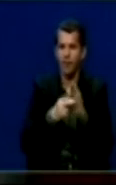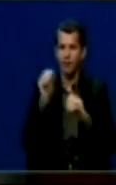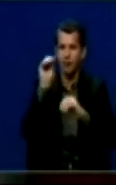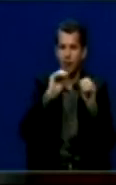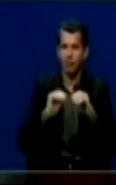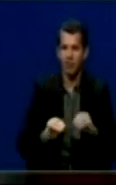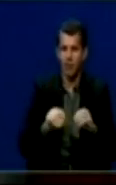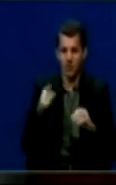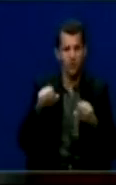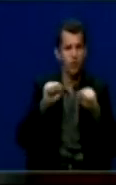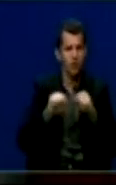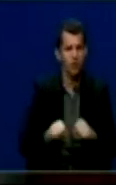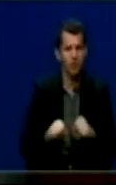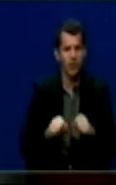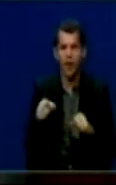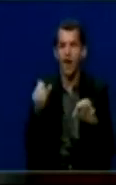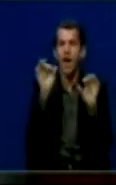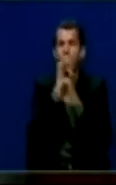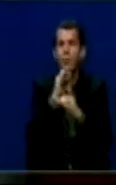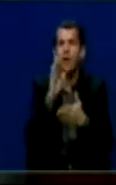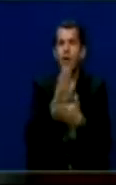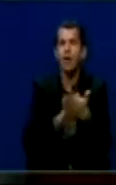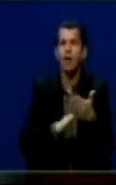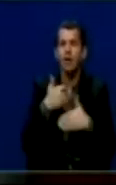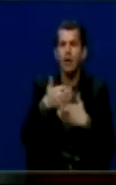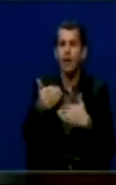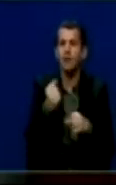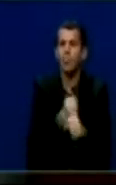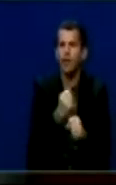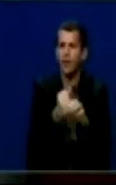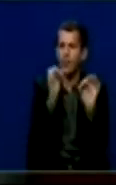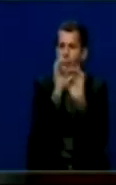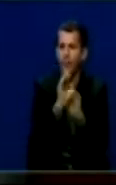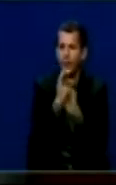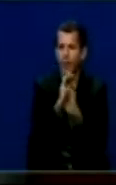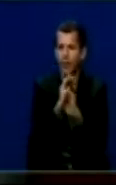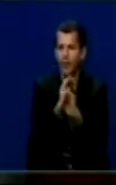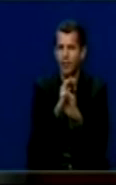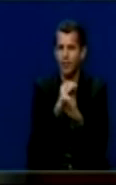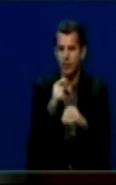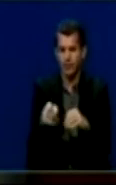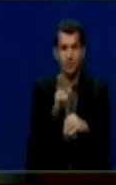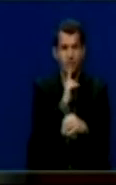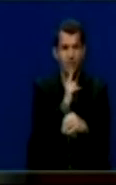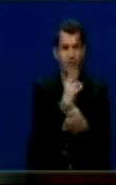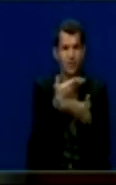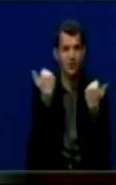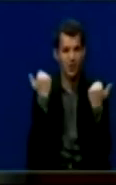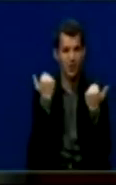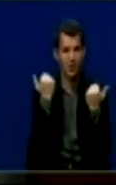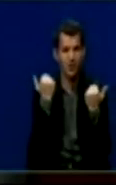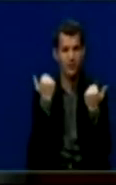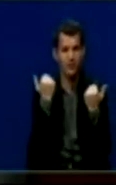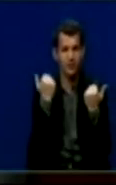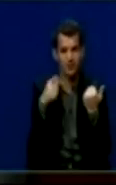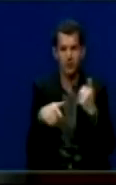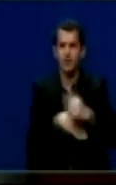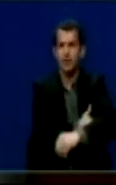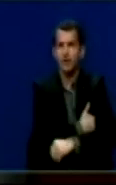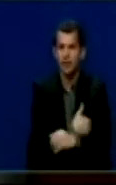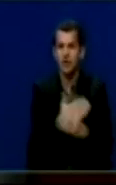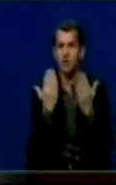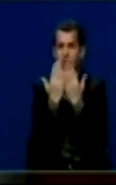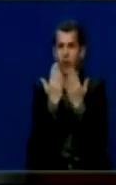për sigurinë në shkolla, nuk është bërë asgjë për implementimin e saj. Dhe nuk ka dyshim se si pasojë këtyre mungesave të sipërcekura, nxënësit në